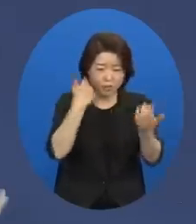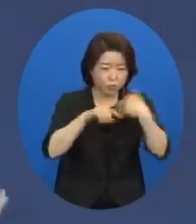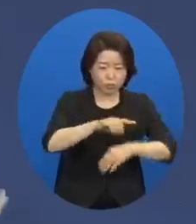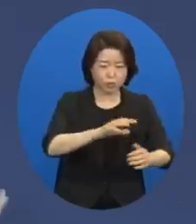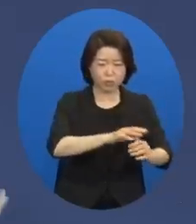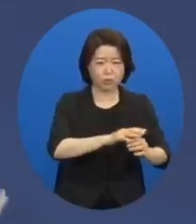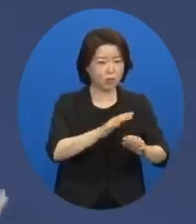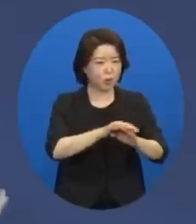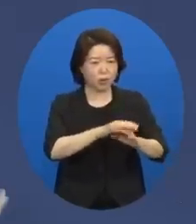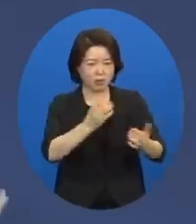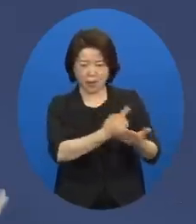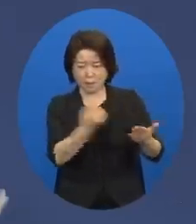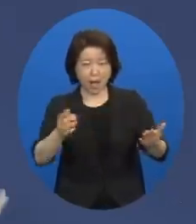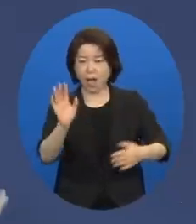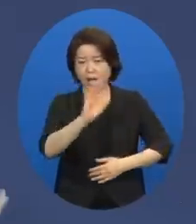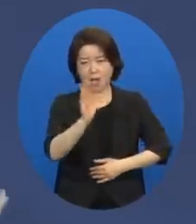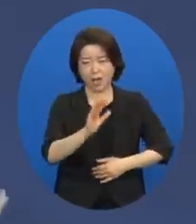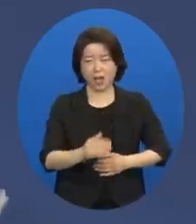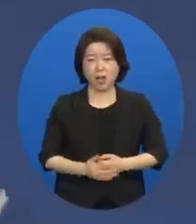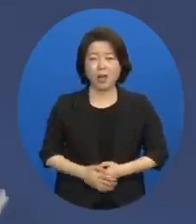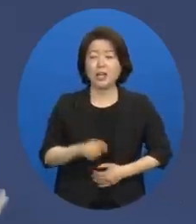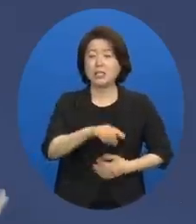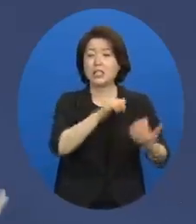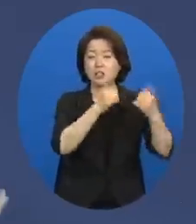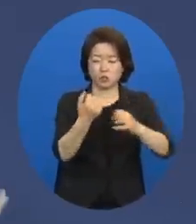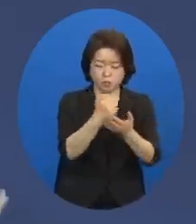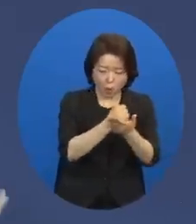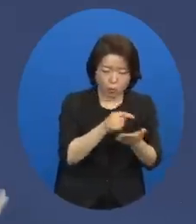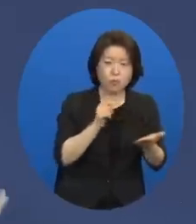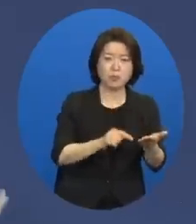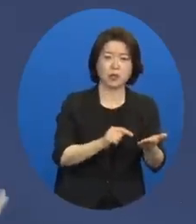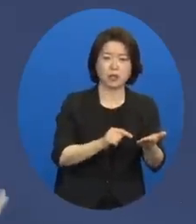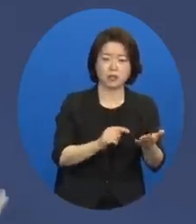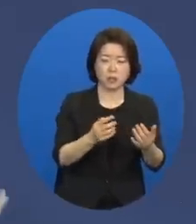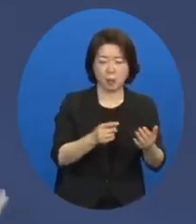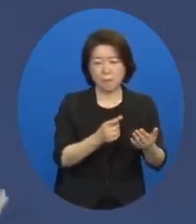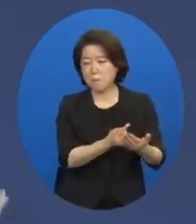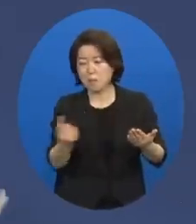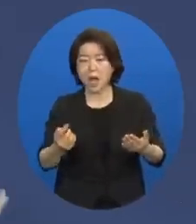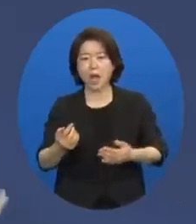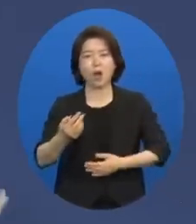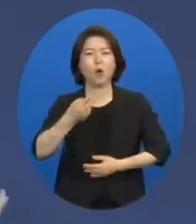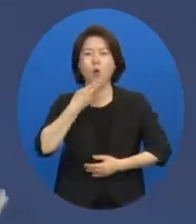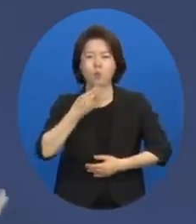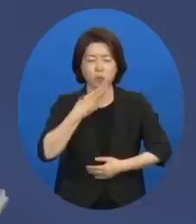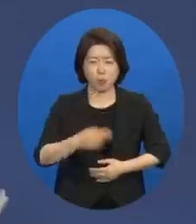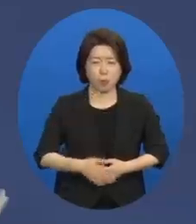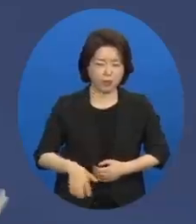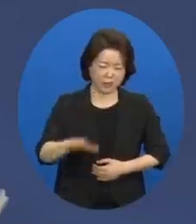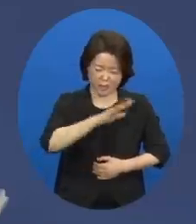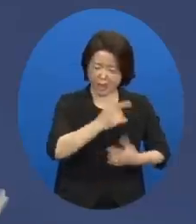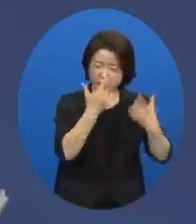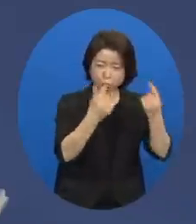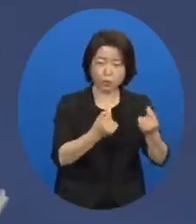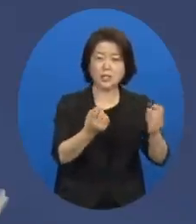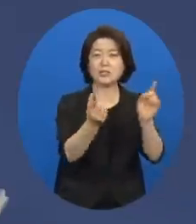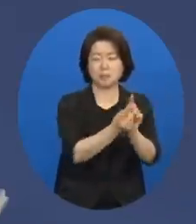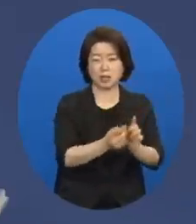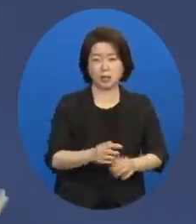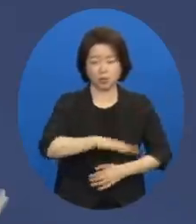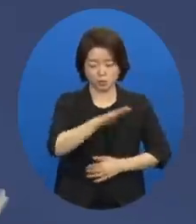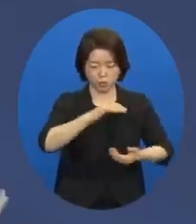사람 없습니다. 누구도 이 죽음의 운명에서 벗어 비껴갈 사람이 없습니다. 우린